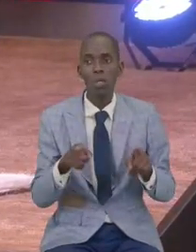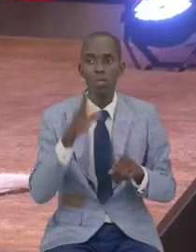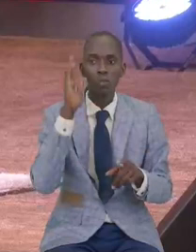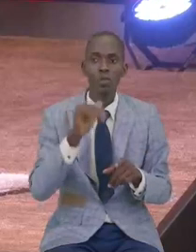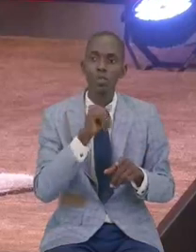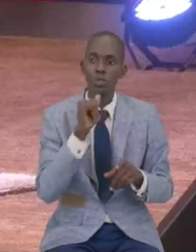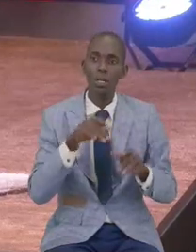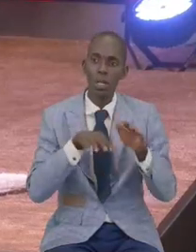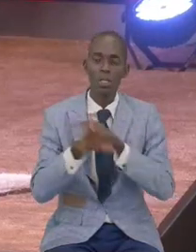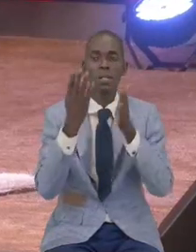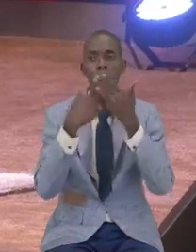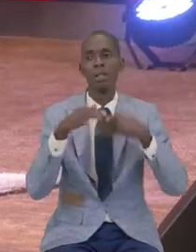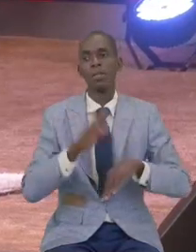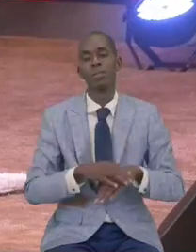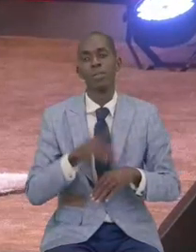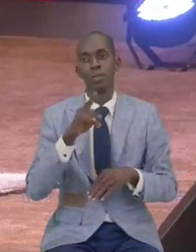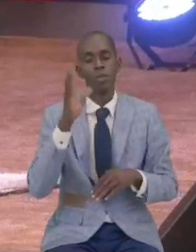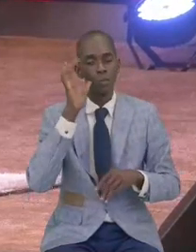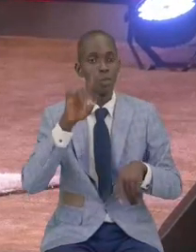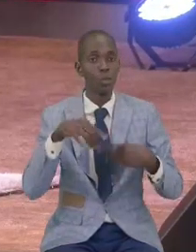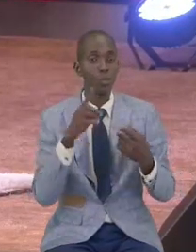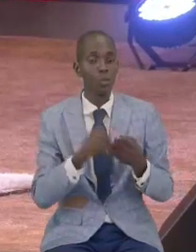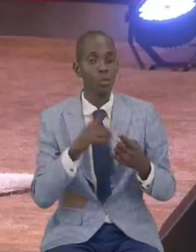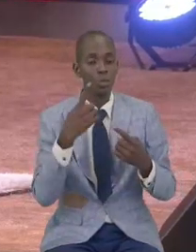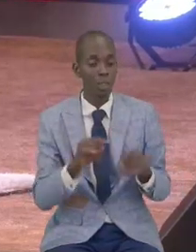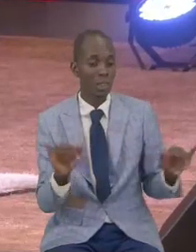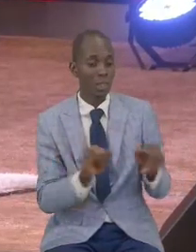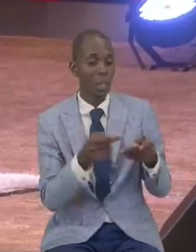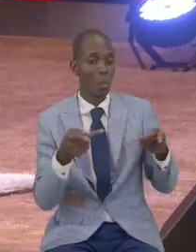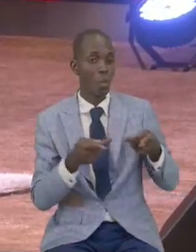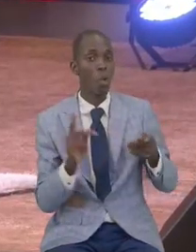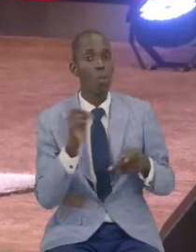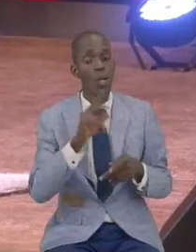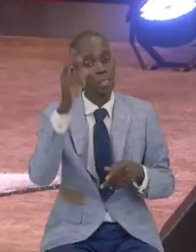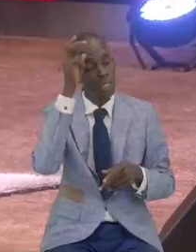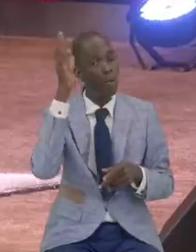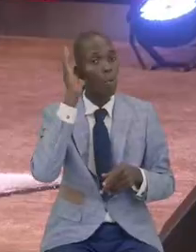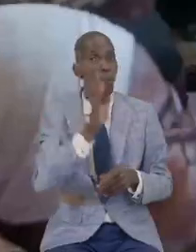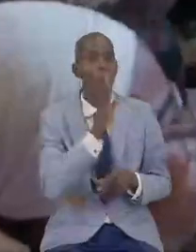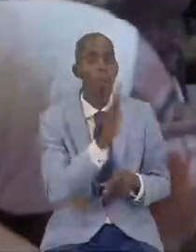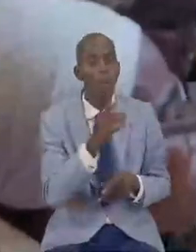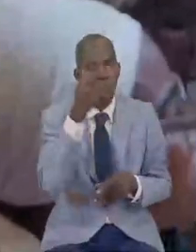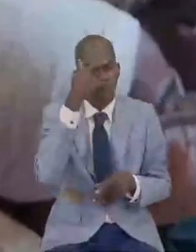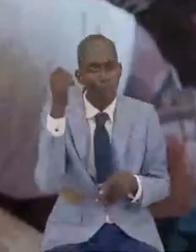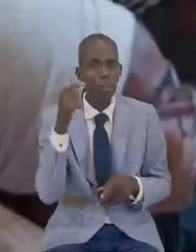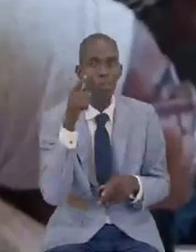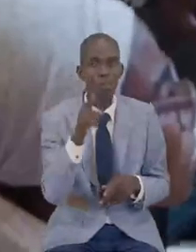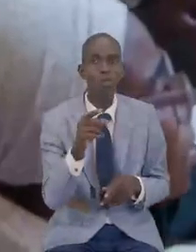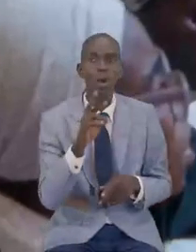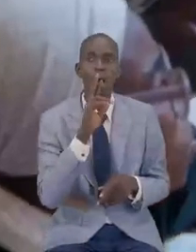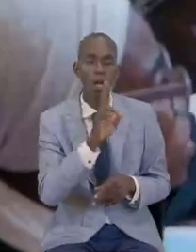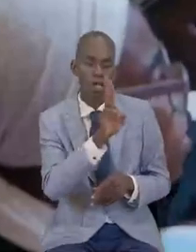tu peux être libre, mais tu n'iras pas au ciel. Tu iras au même endroit qu'ira le diable parce que tu utilises